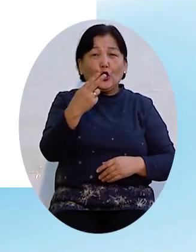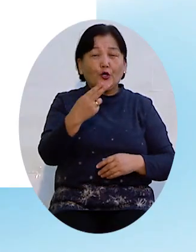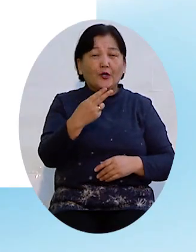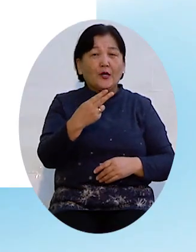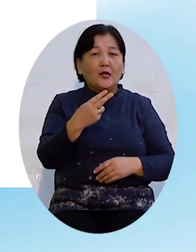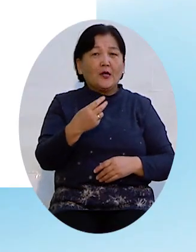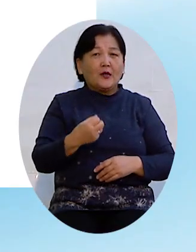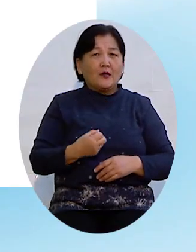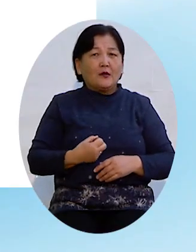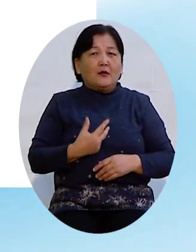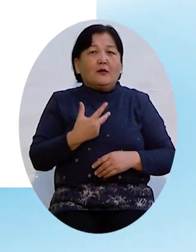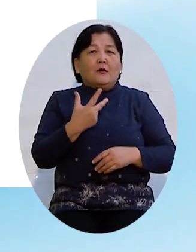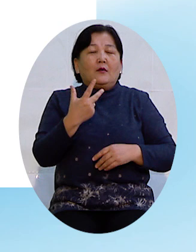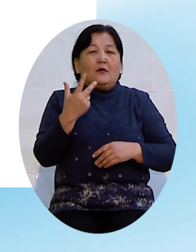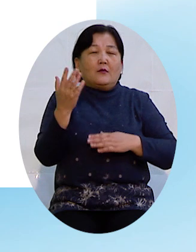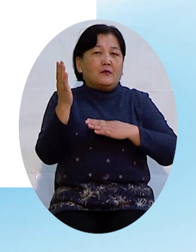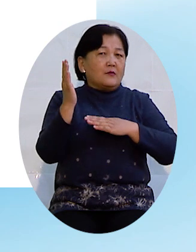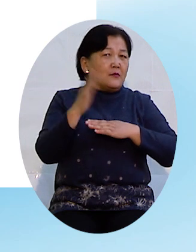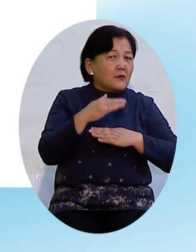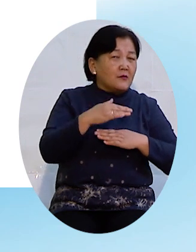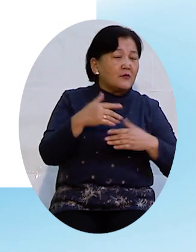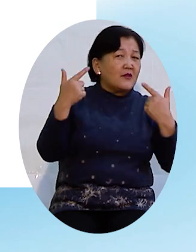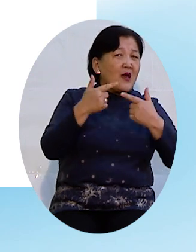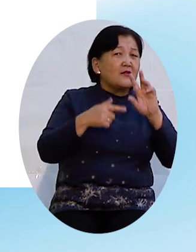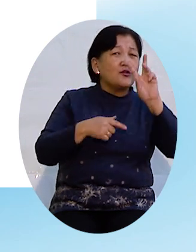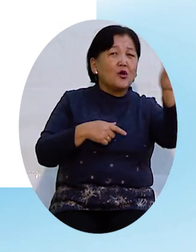та нарт ямар мэдрэмж төрж байна вэ?